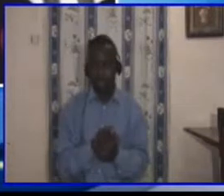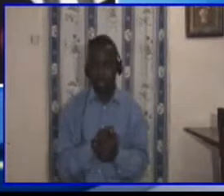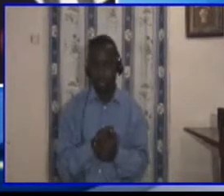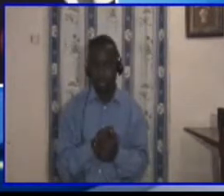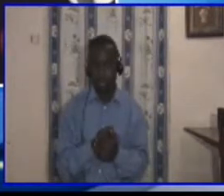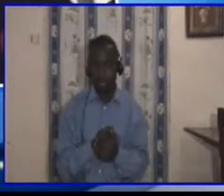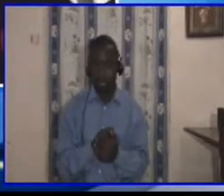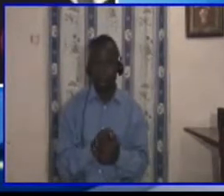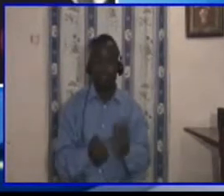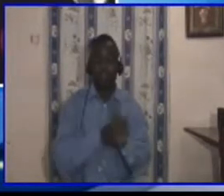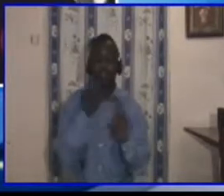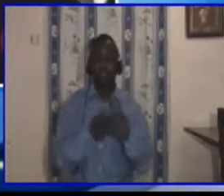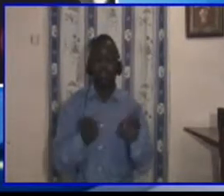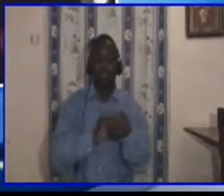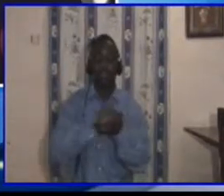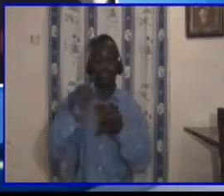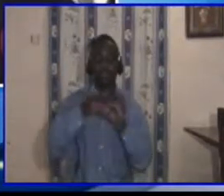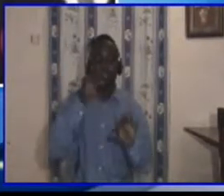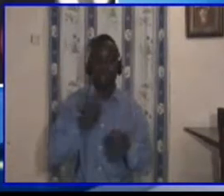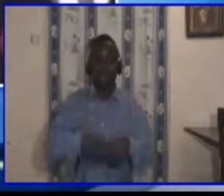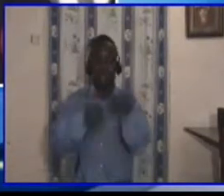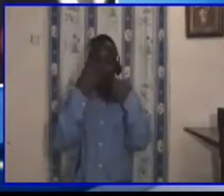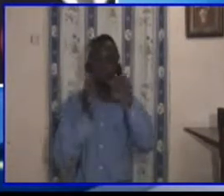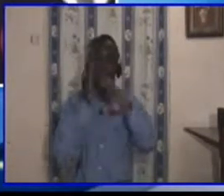molte cose che vorrei dirvi